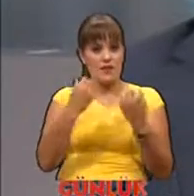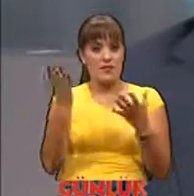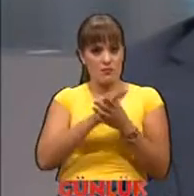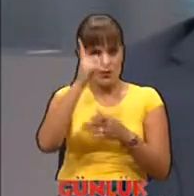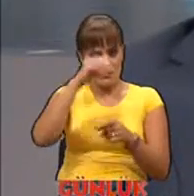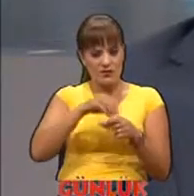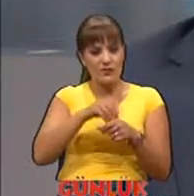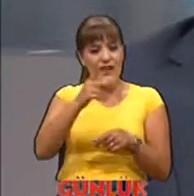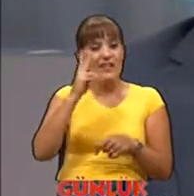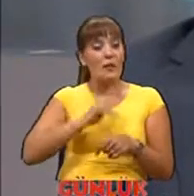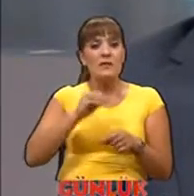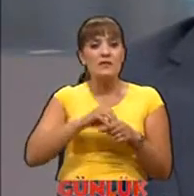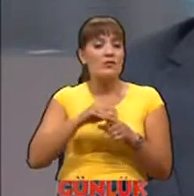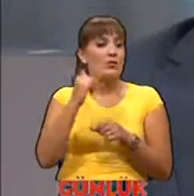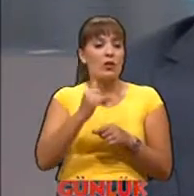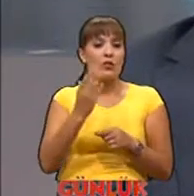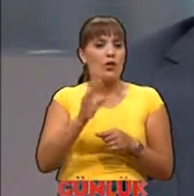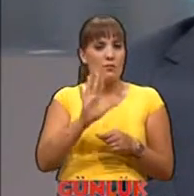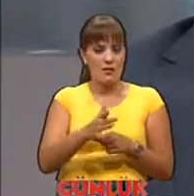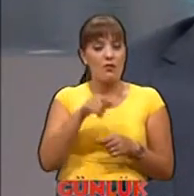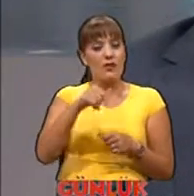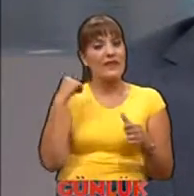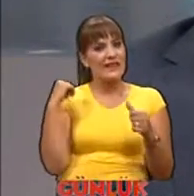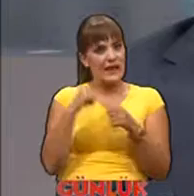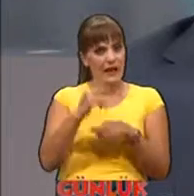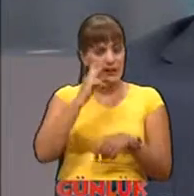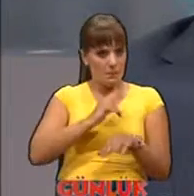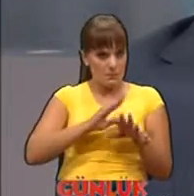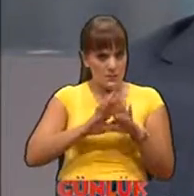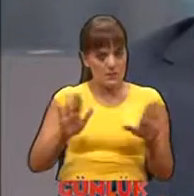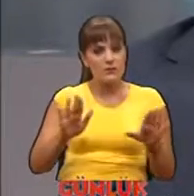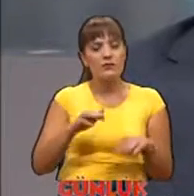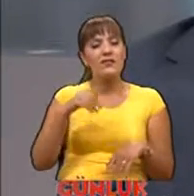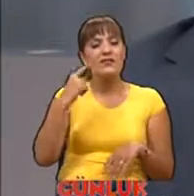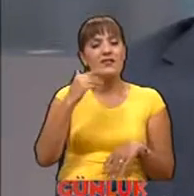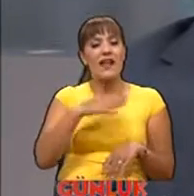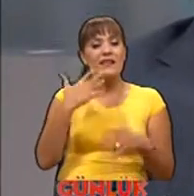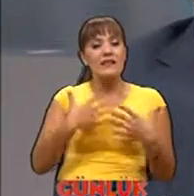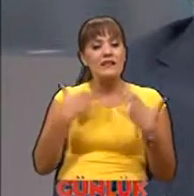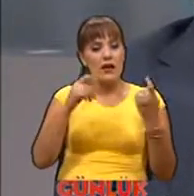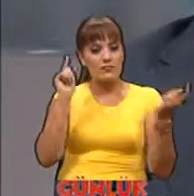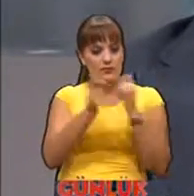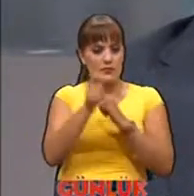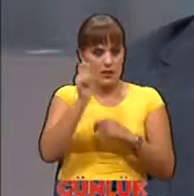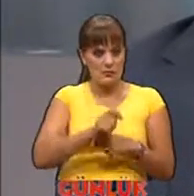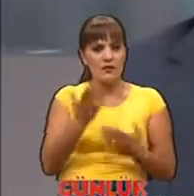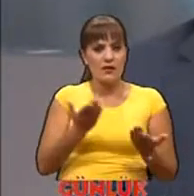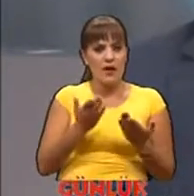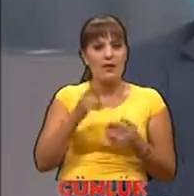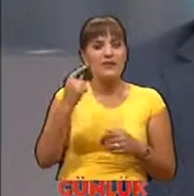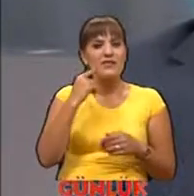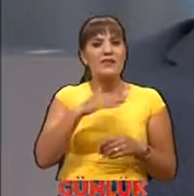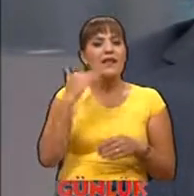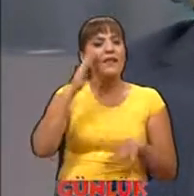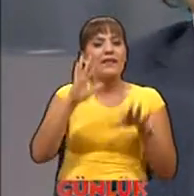için belki oral hijyen de kötü olabilir hastamızda. Onu da tekrar yerine getirip diş etlerini sağlıklı bir duruma getireceğiz. Yani